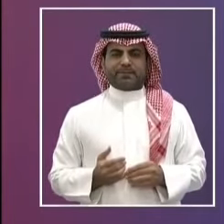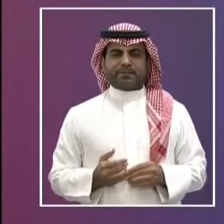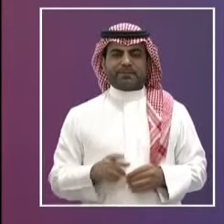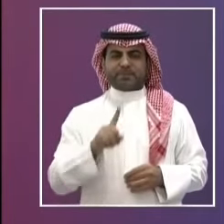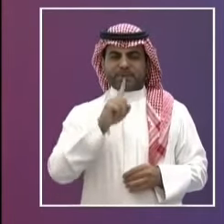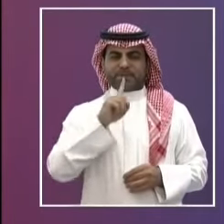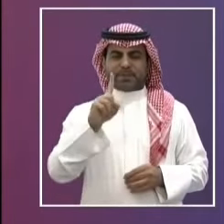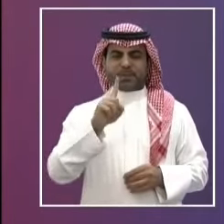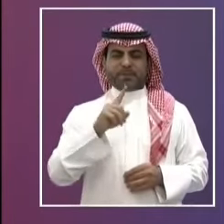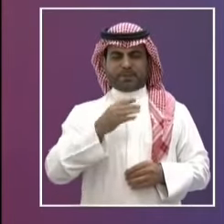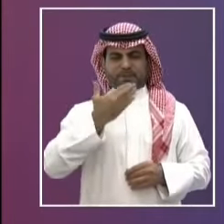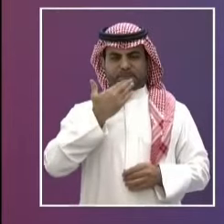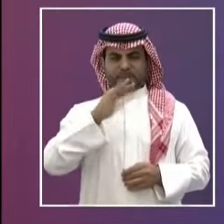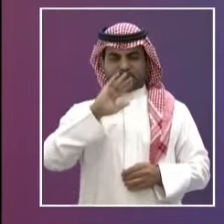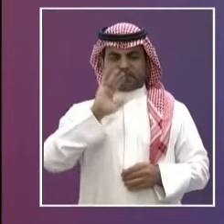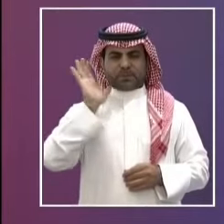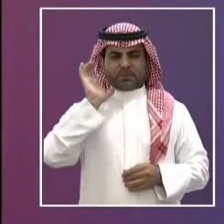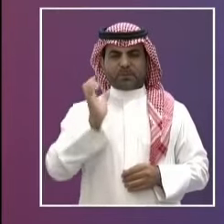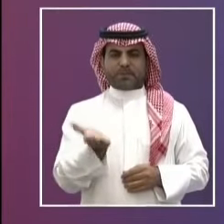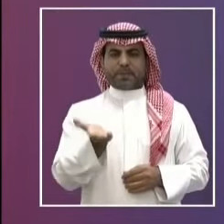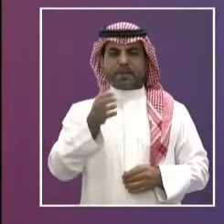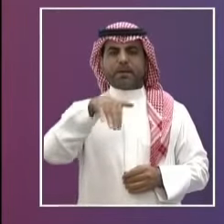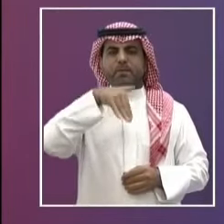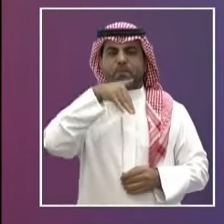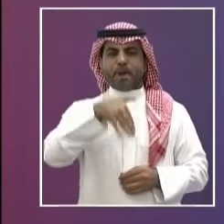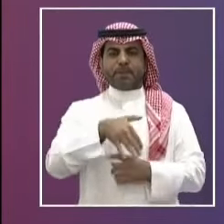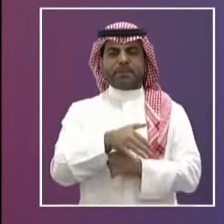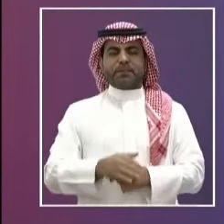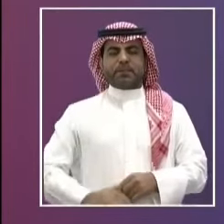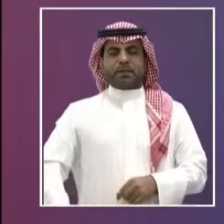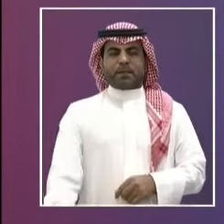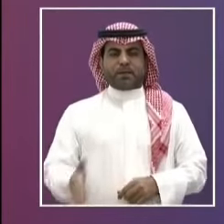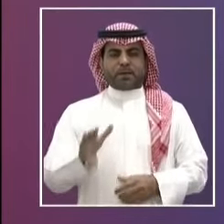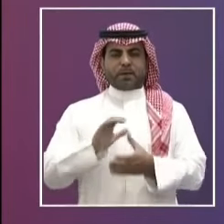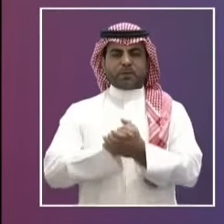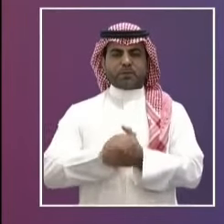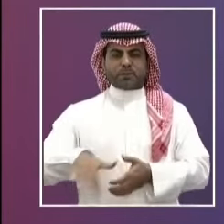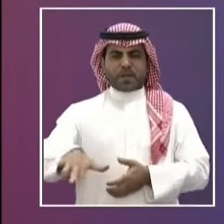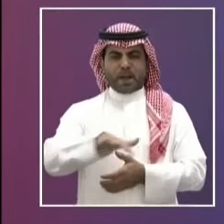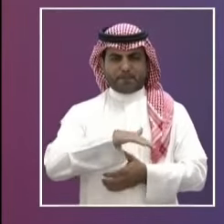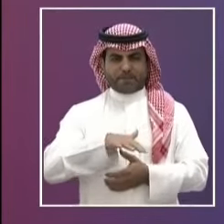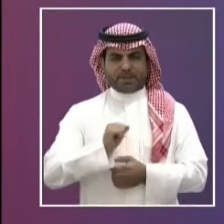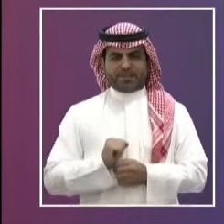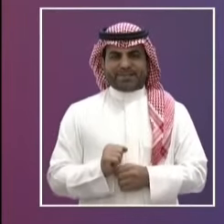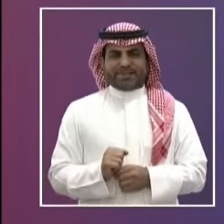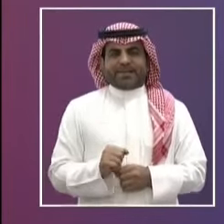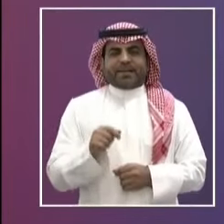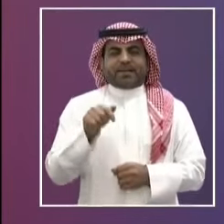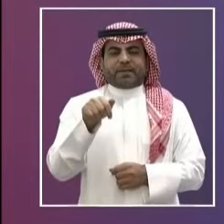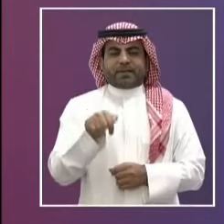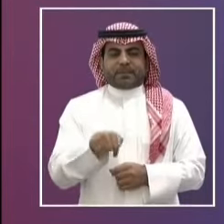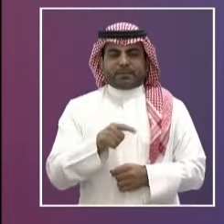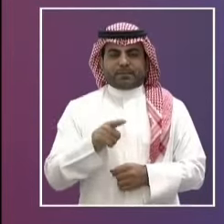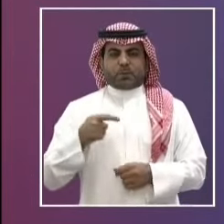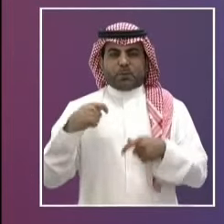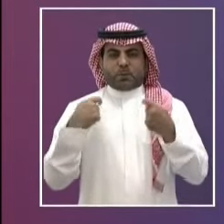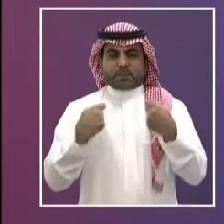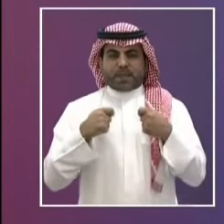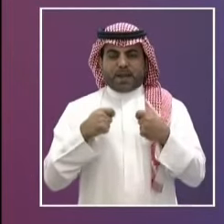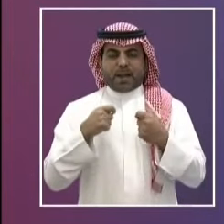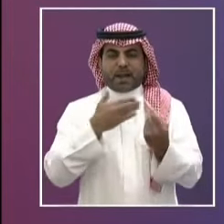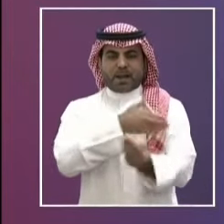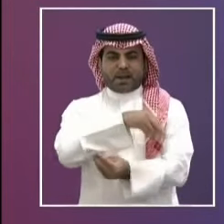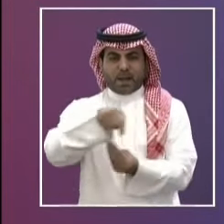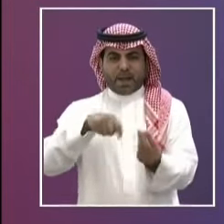بسم الله الرحمن الرحيم، والصلاة والسلام على أشرف المرسلين سيدنا محمد وعلى آله وصحبه أجمعين. باسم وزارة الحج